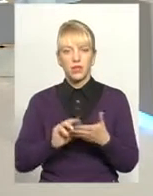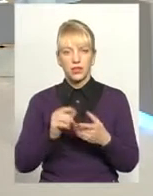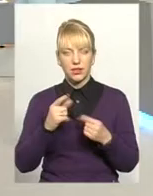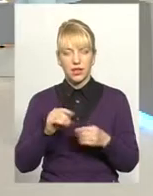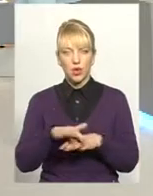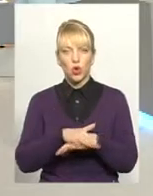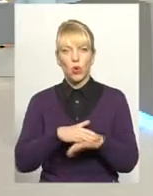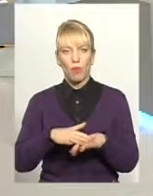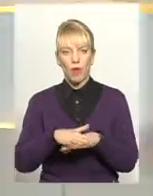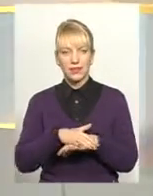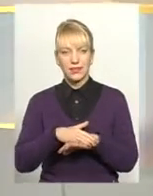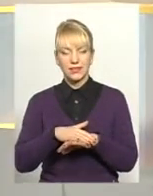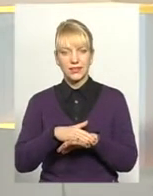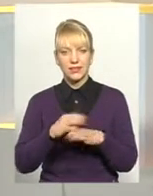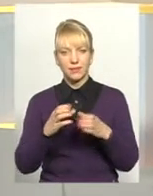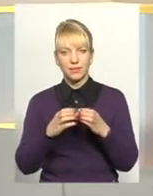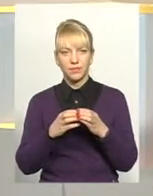громадськість, значить,